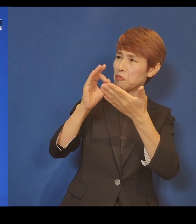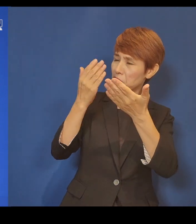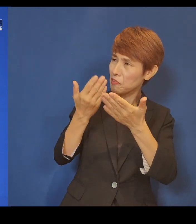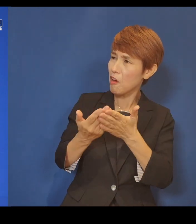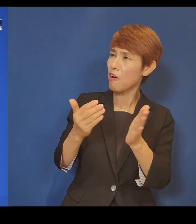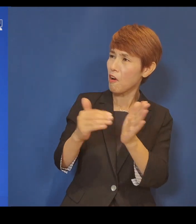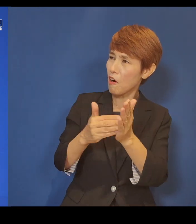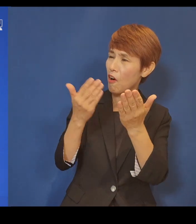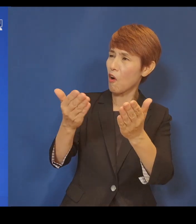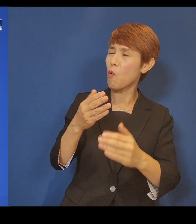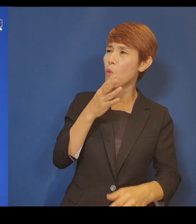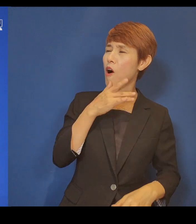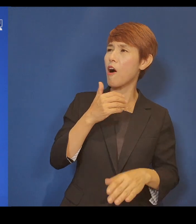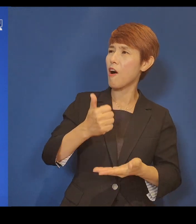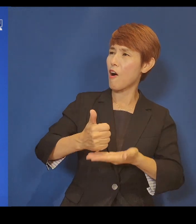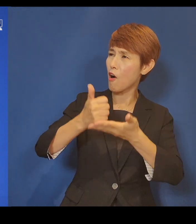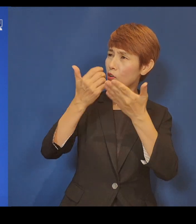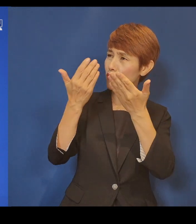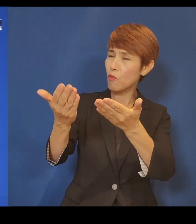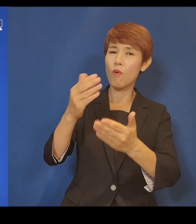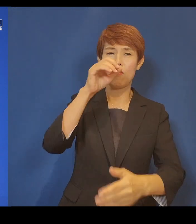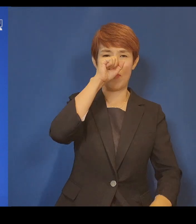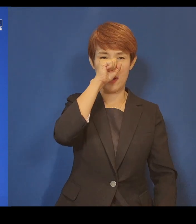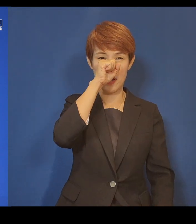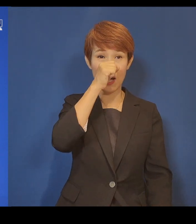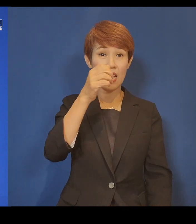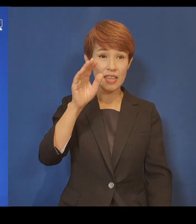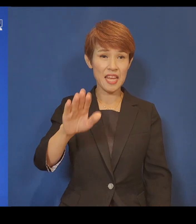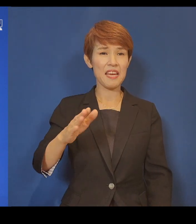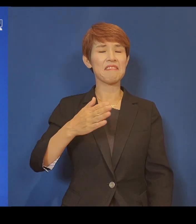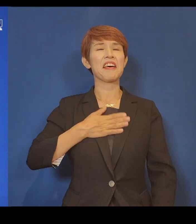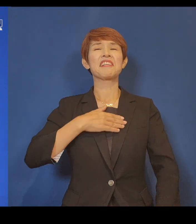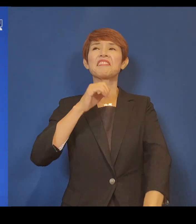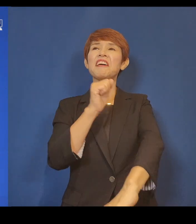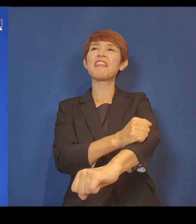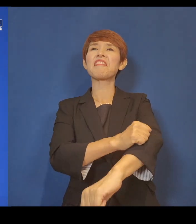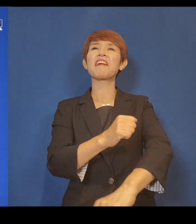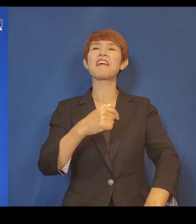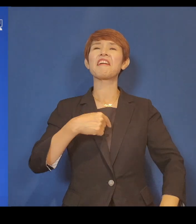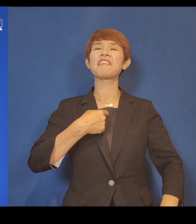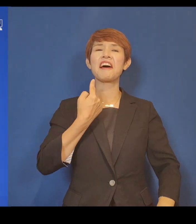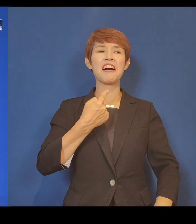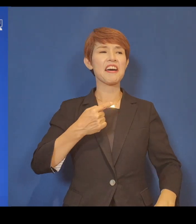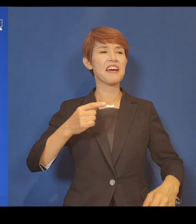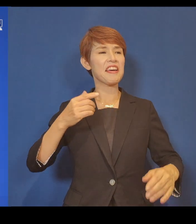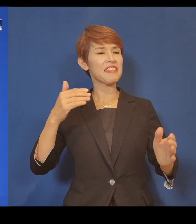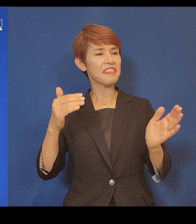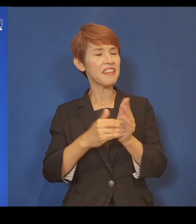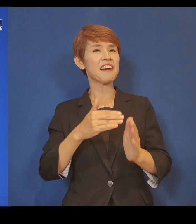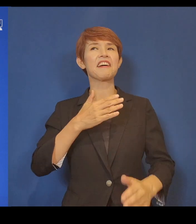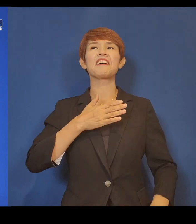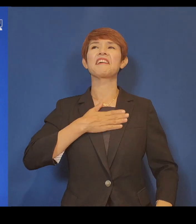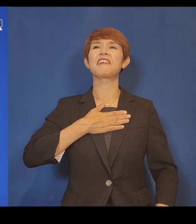것은 좋은데, 존경을 올려드리는 건 좋은데, 자신 스스로 내가 했어,